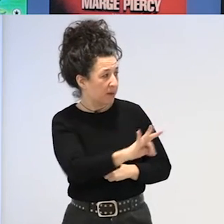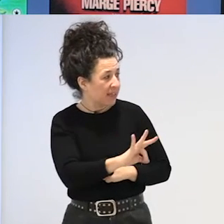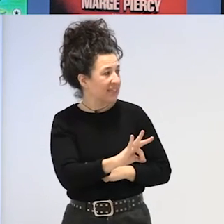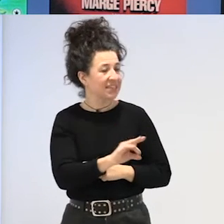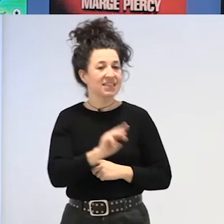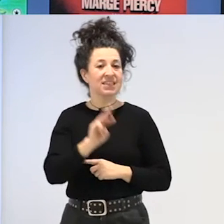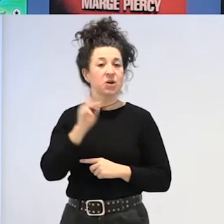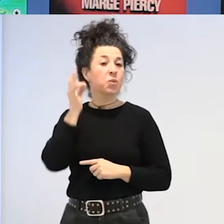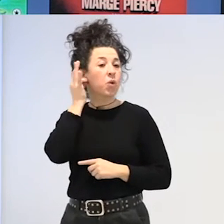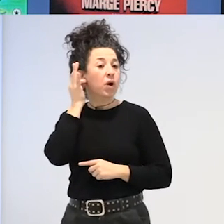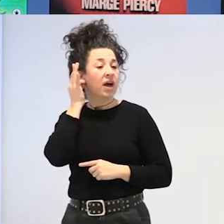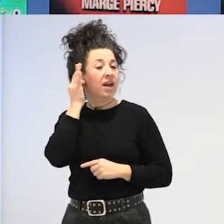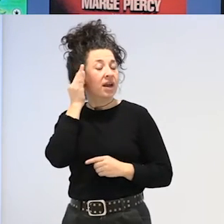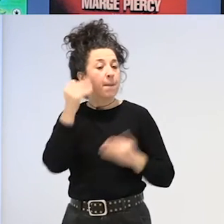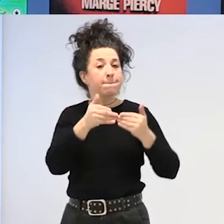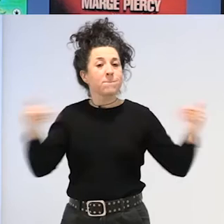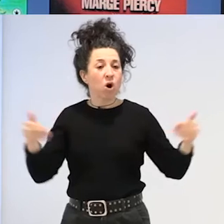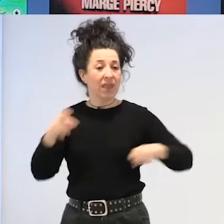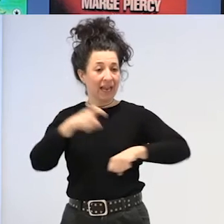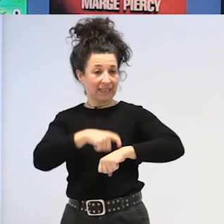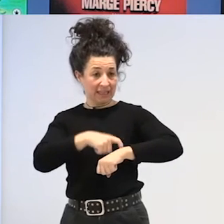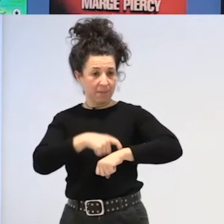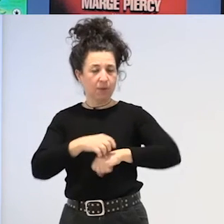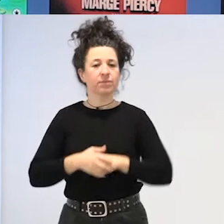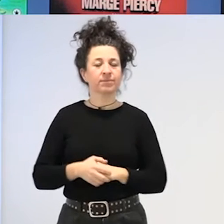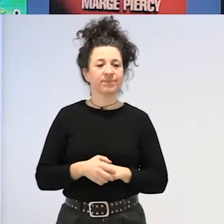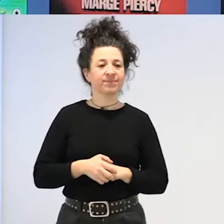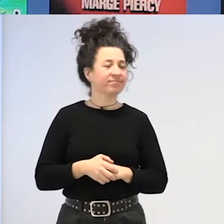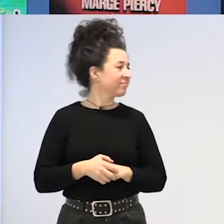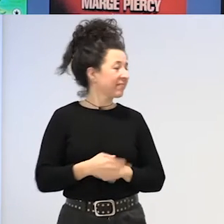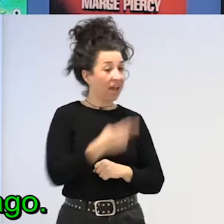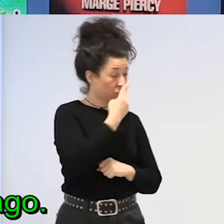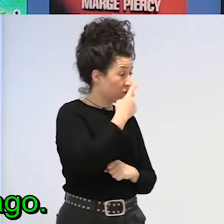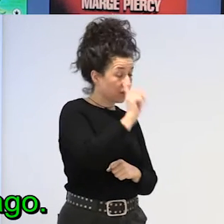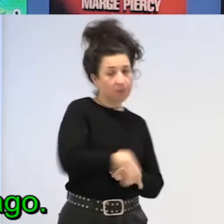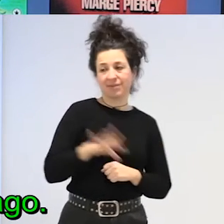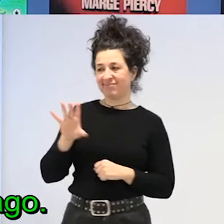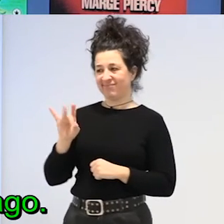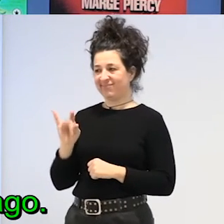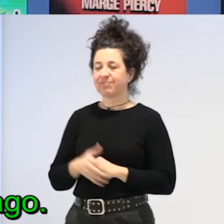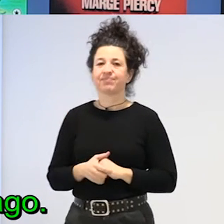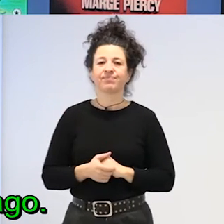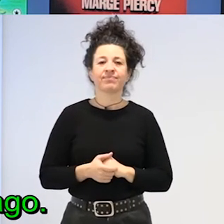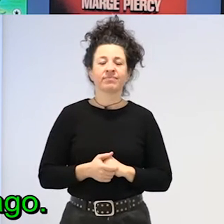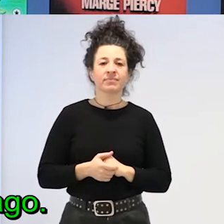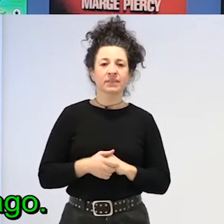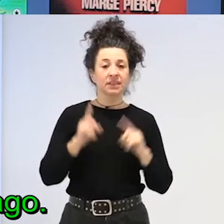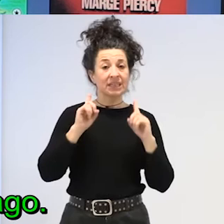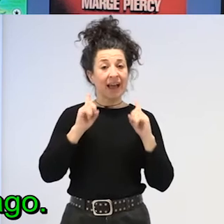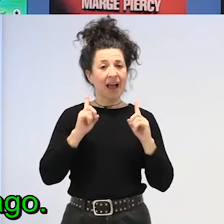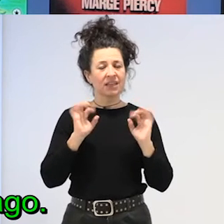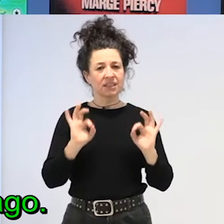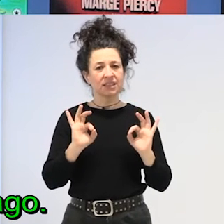ere. Bai. Oso interesgarria da, bai. Bai. Eta kasu honetan